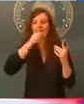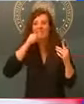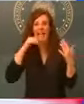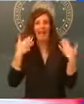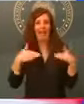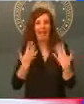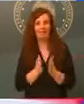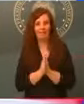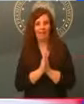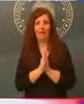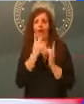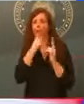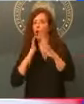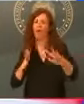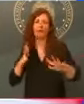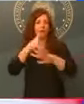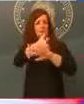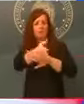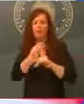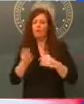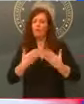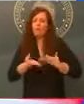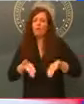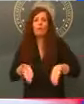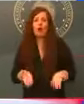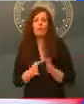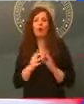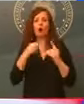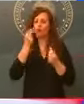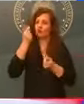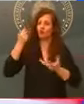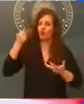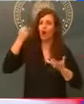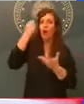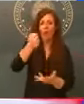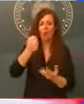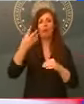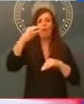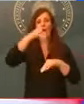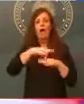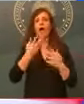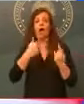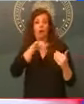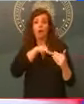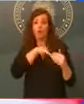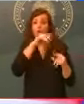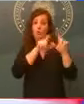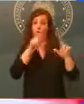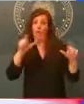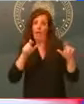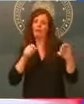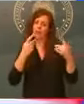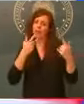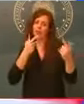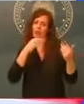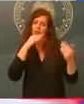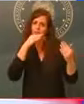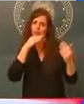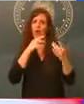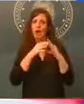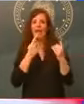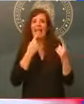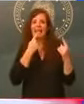subito, abbiamo stanziato risorse e molti degli studenti hanno potuto disporre, che non ne avevano la